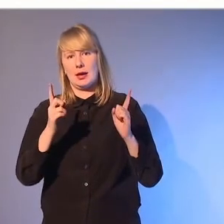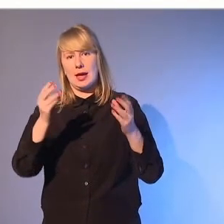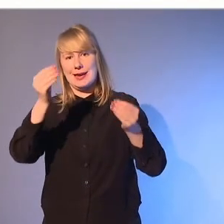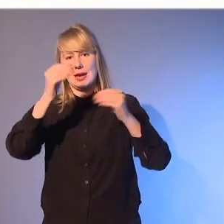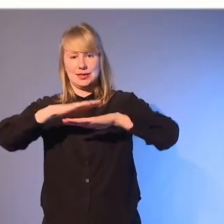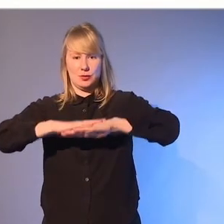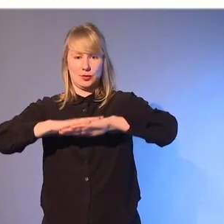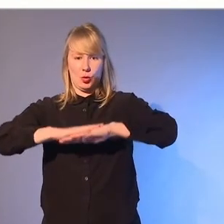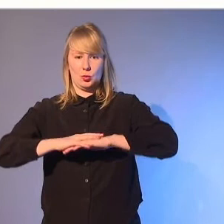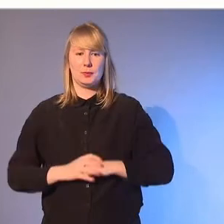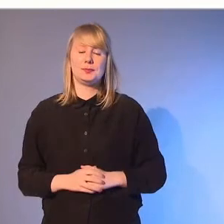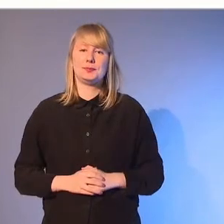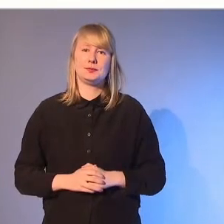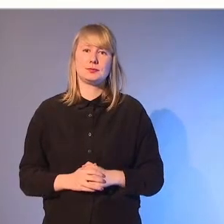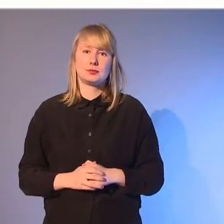type ting.